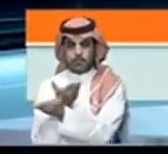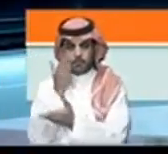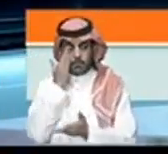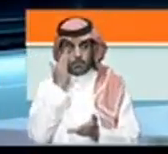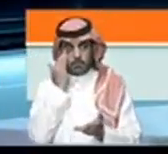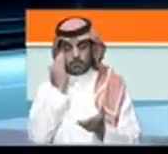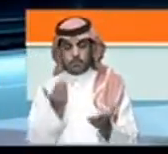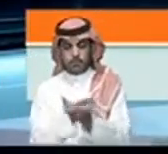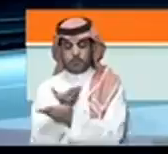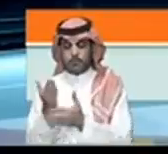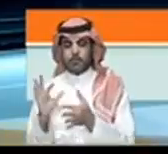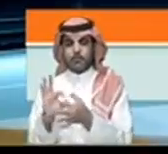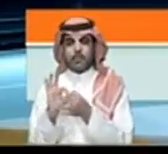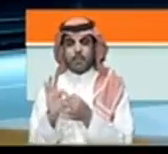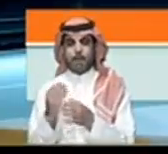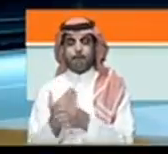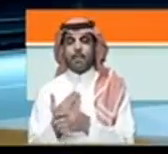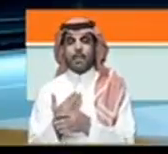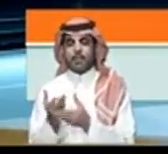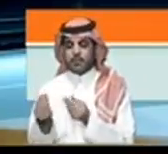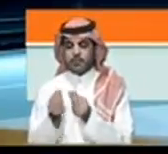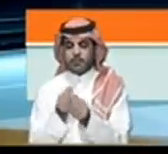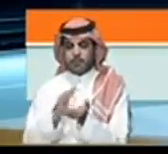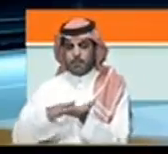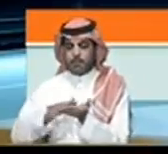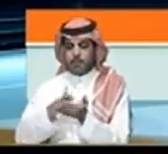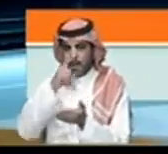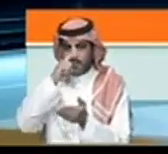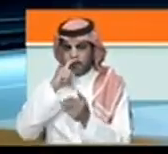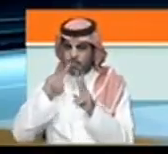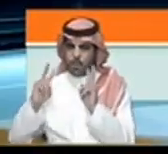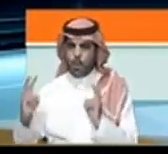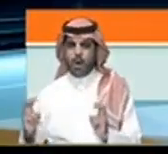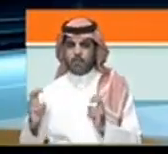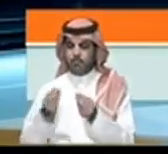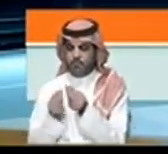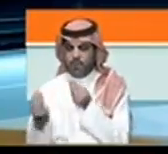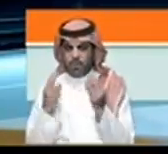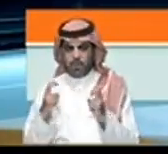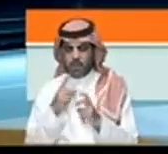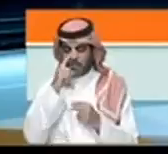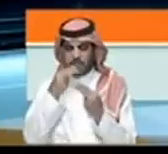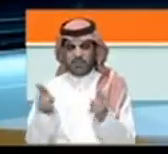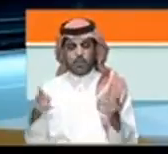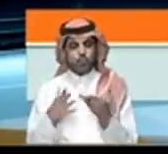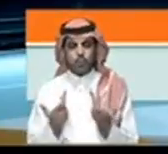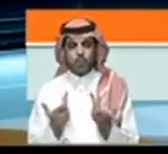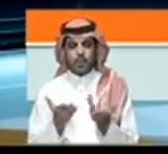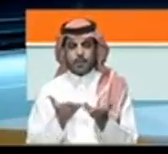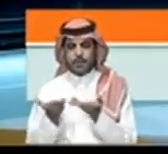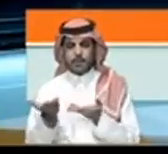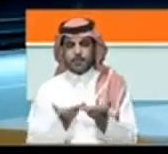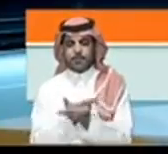منزوعه السلاح بين الكوريتين على استئناف المفاوضات المتوقفه بين بلديهما الاتفاق المبدئي يقضي بتشكيل